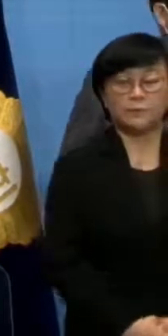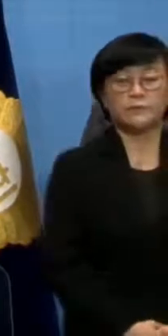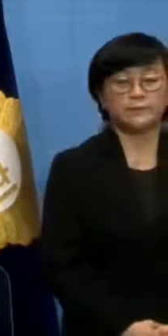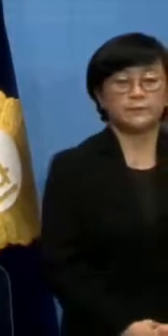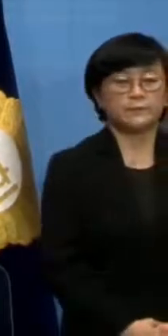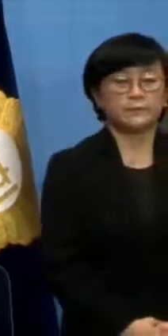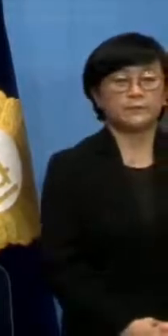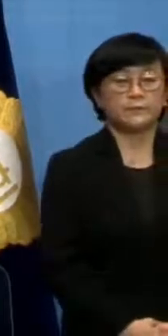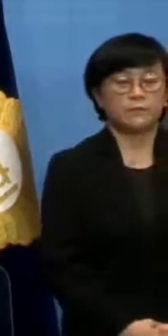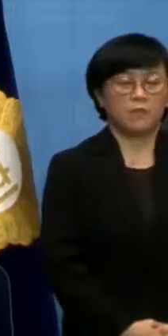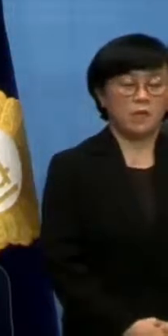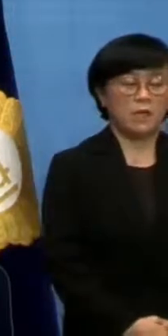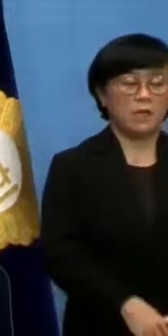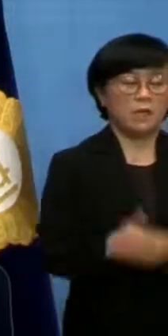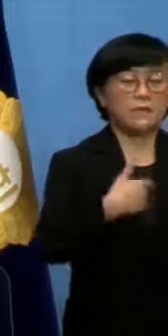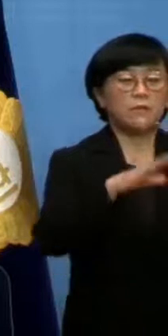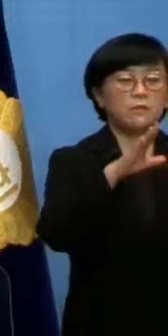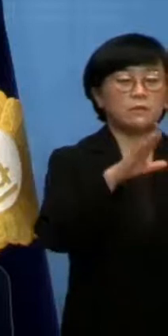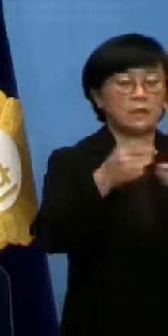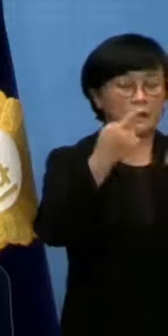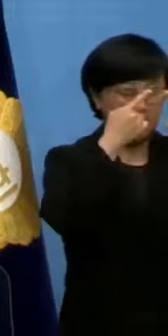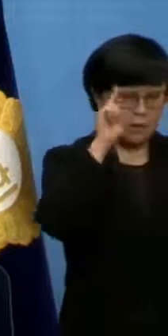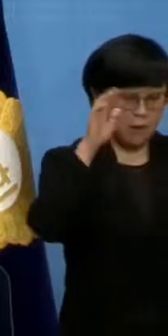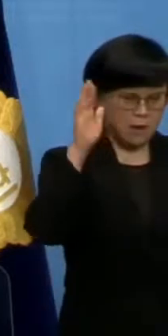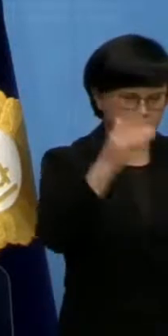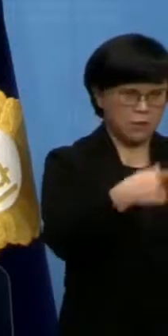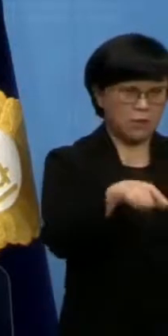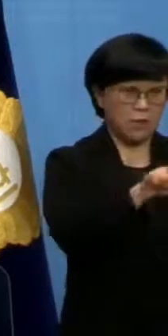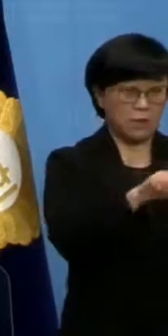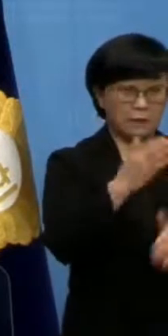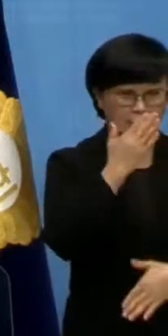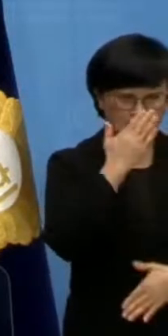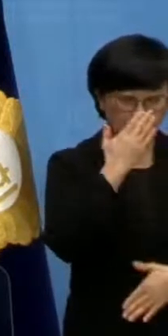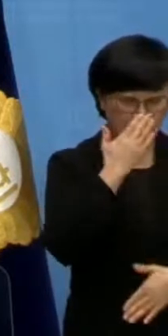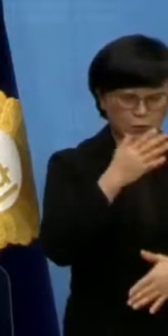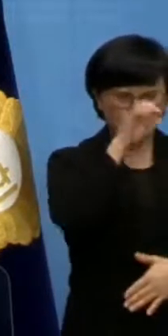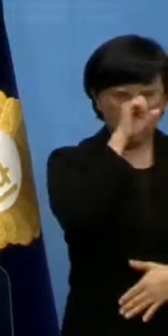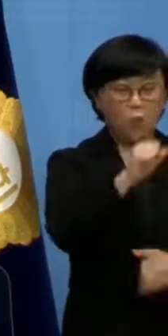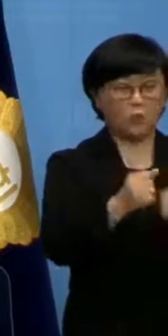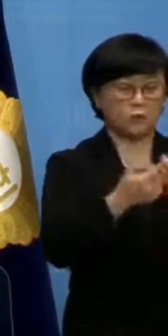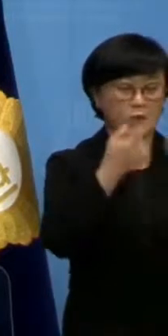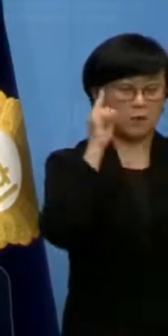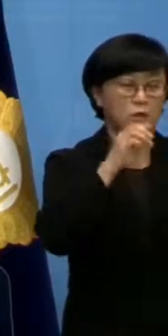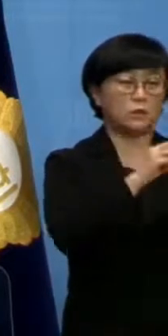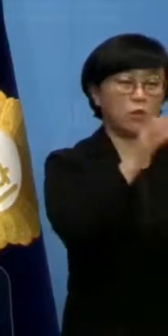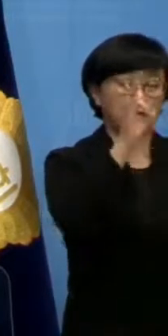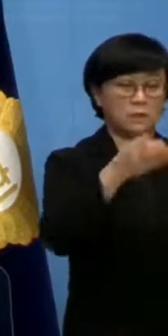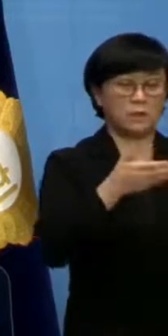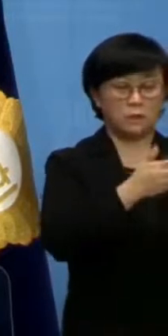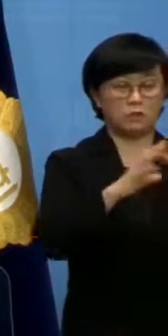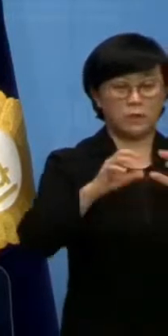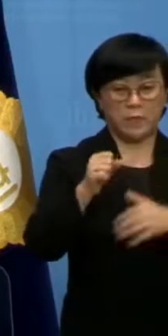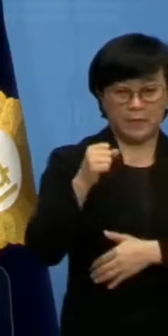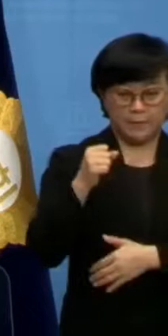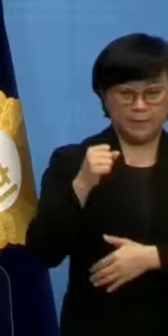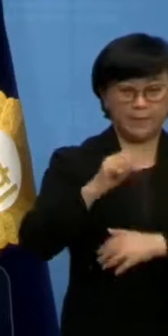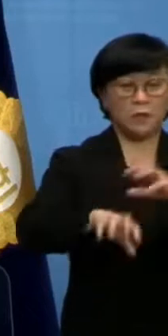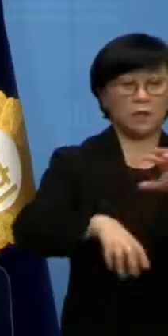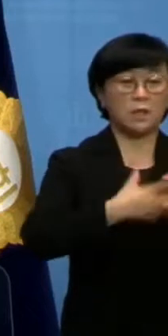네, 벼랑 끝 세대 대학생을 위한 착한 등록금 운동 제안한다. 국민의힘